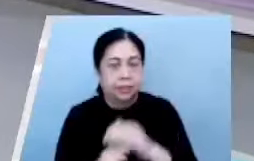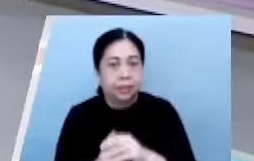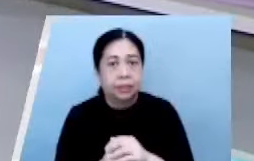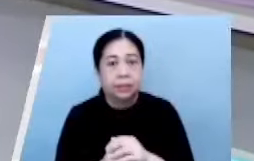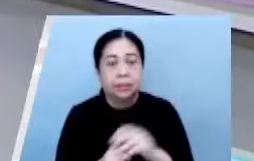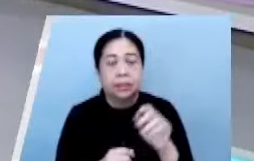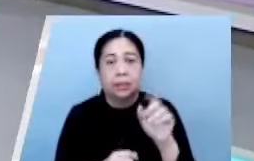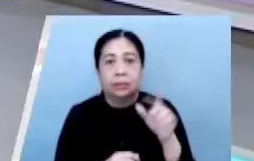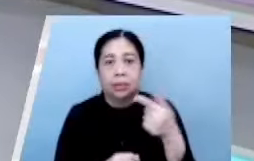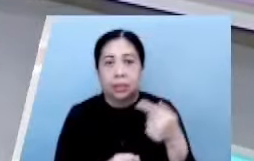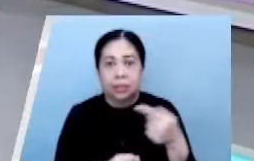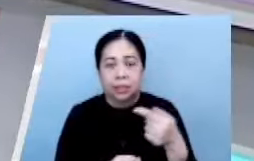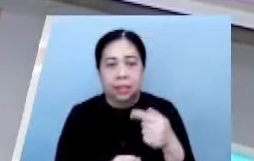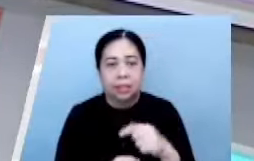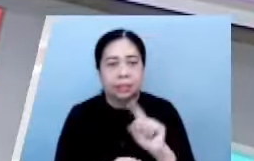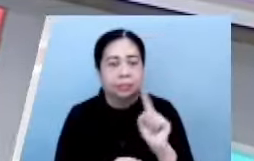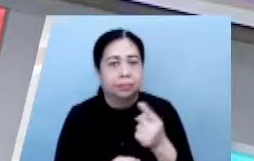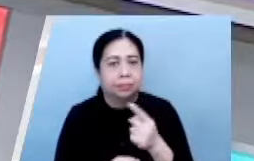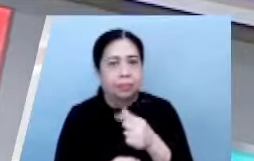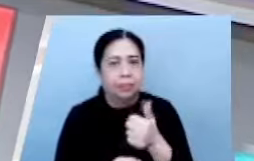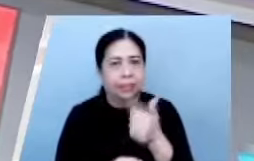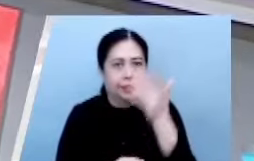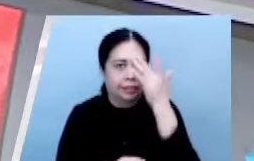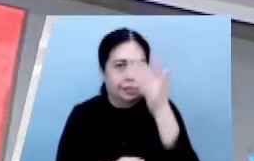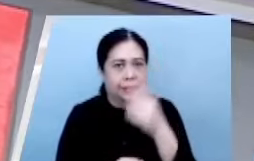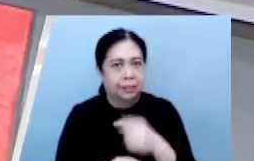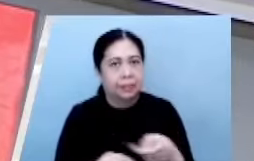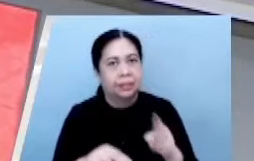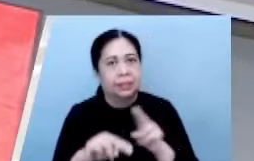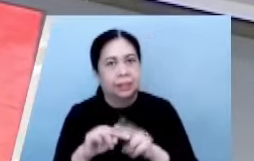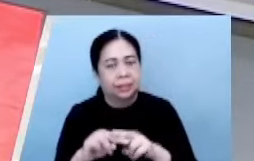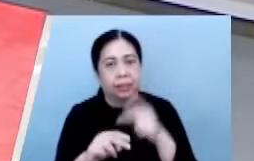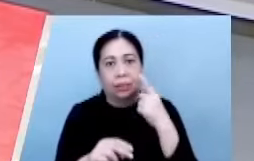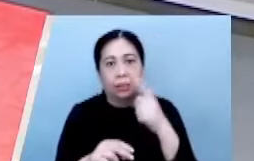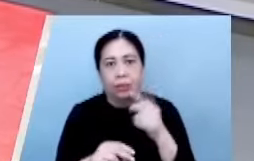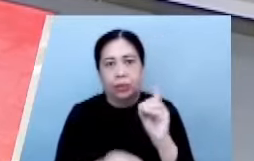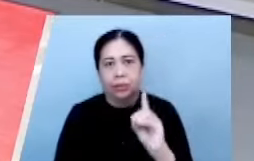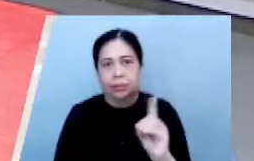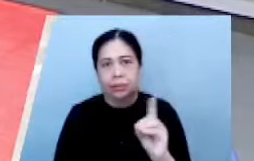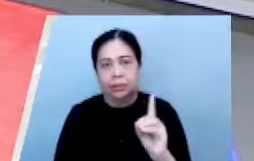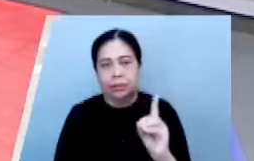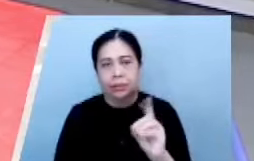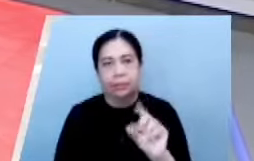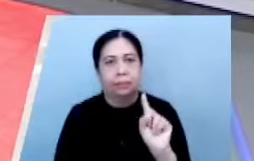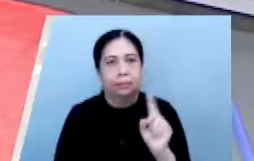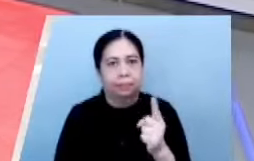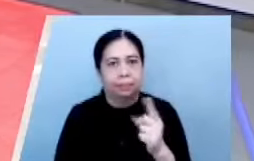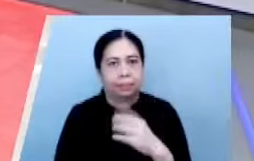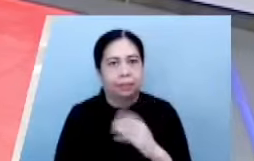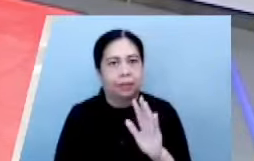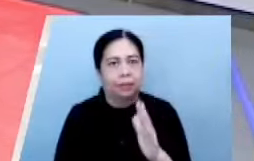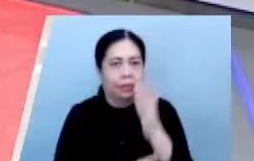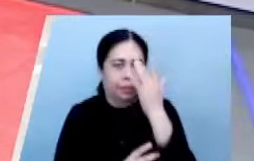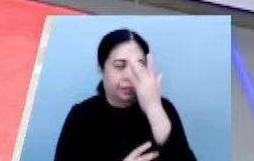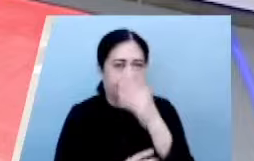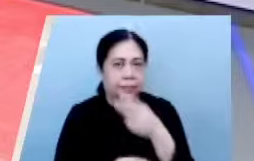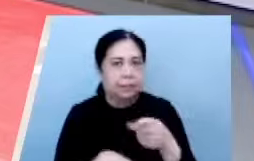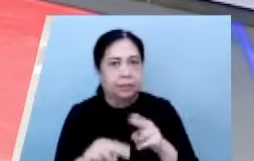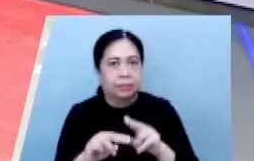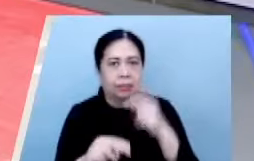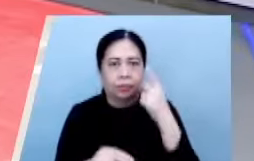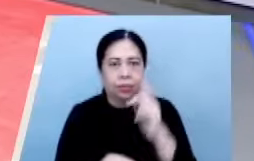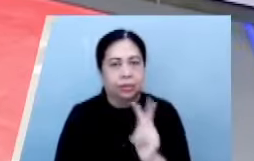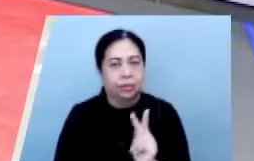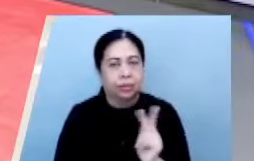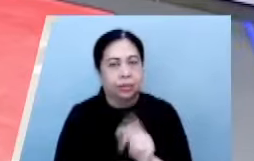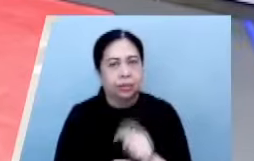gasolina. Piso at 10 sentimo naman ang dagdag sa kada litro ng diesel. Piso at 5 sentimo sa kada litro ng kerosene. Sa